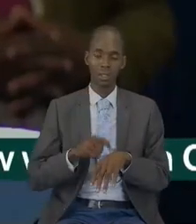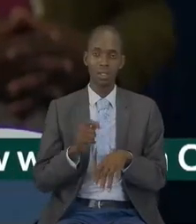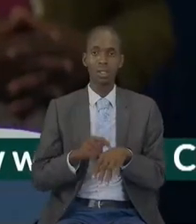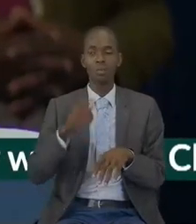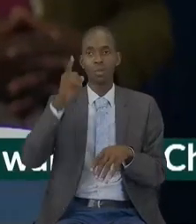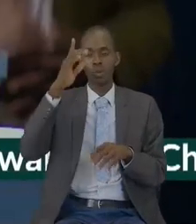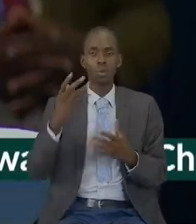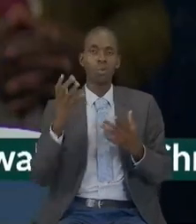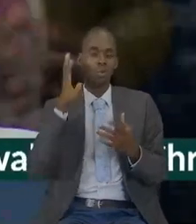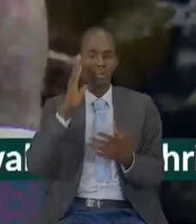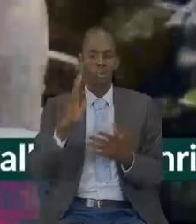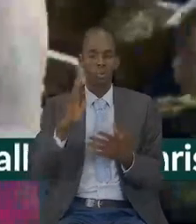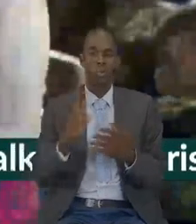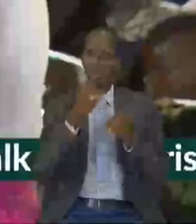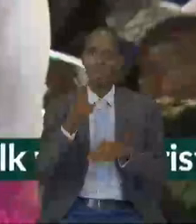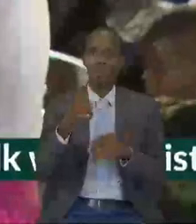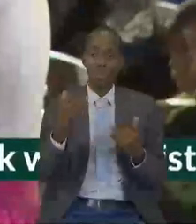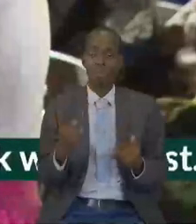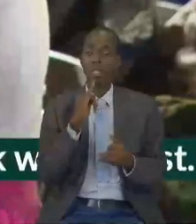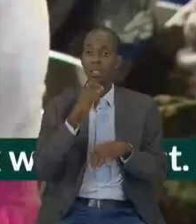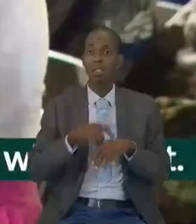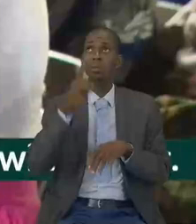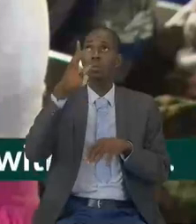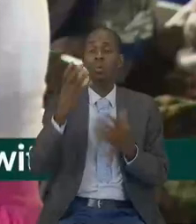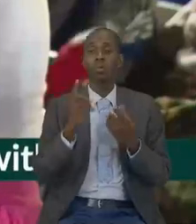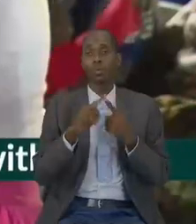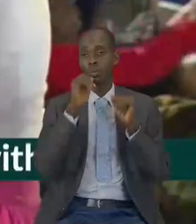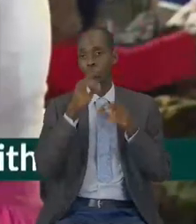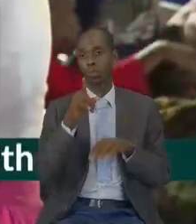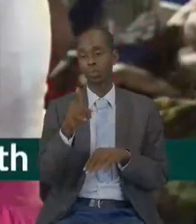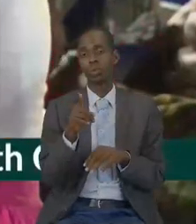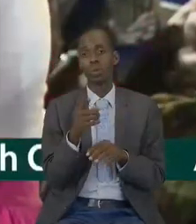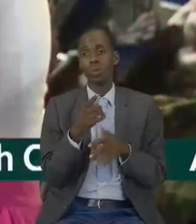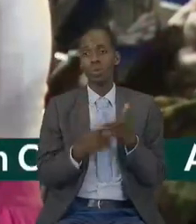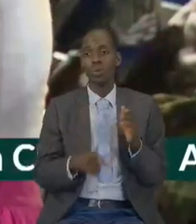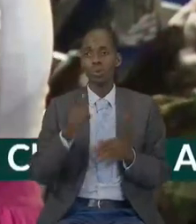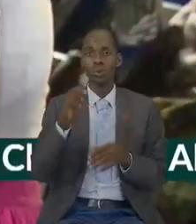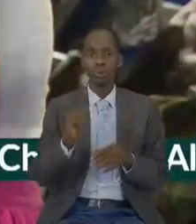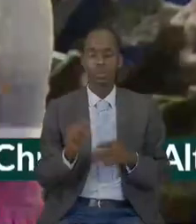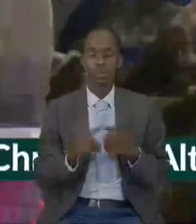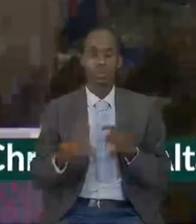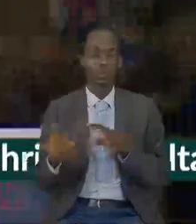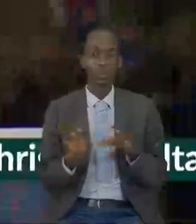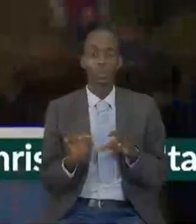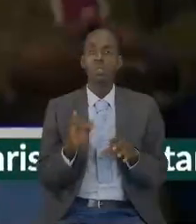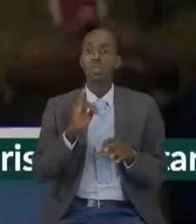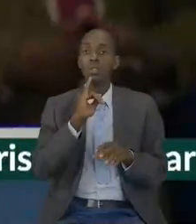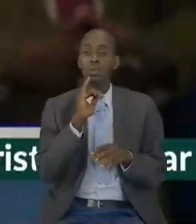Peu importe le problème ce soir, par la grâce de Dieu, vous serez guéri.